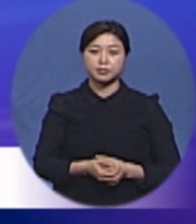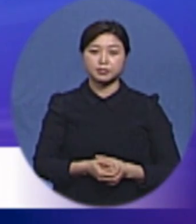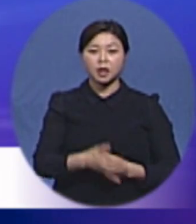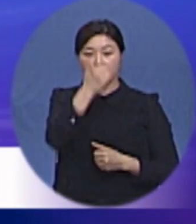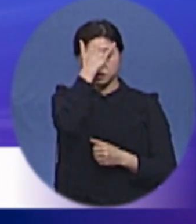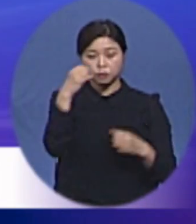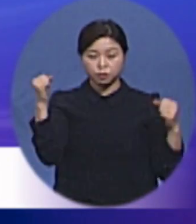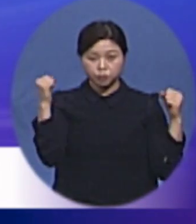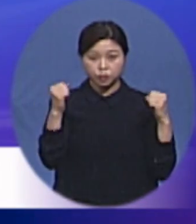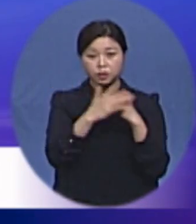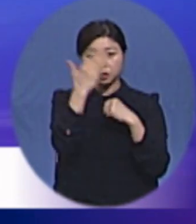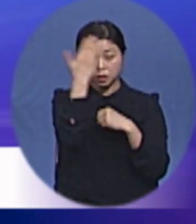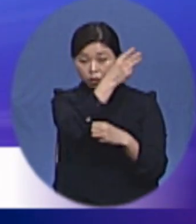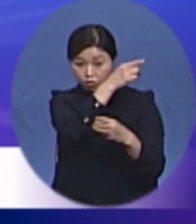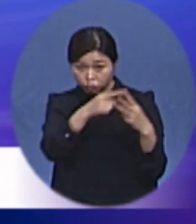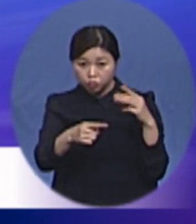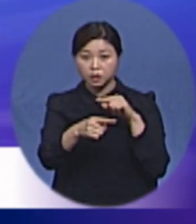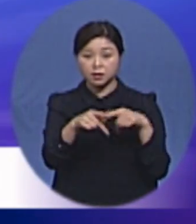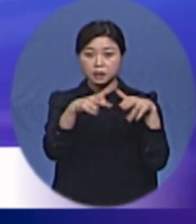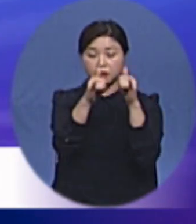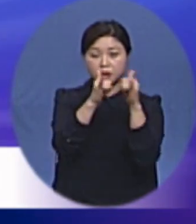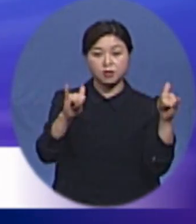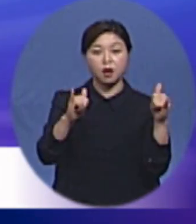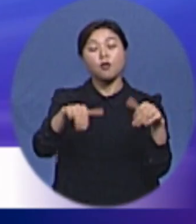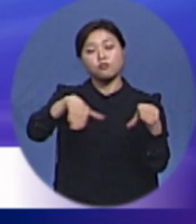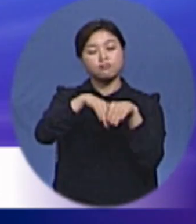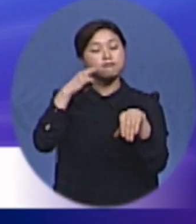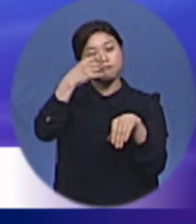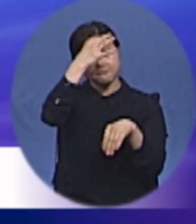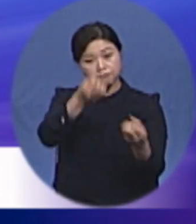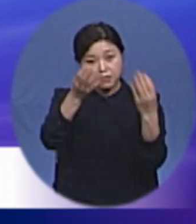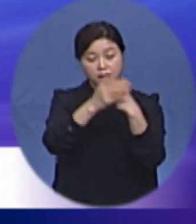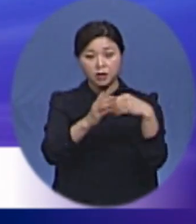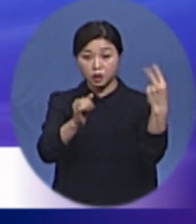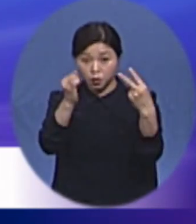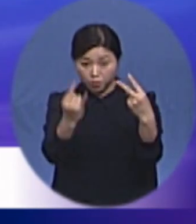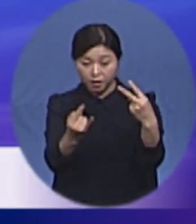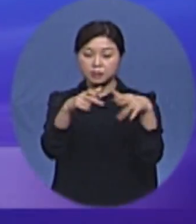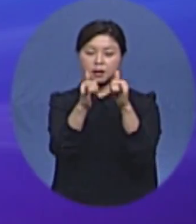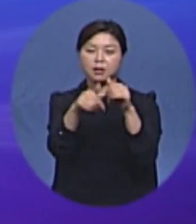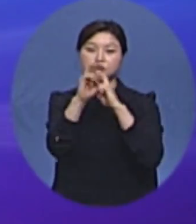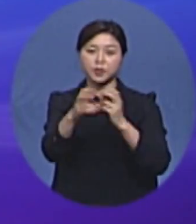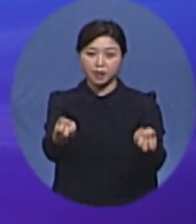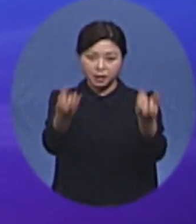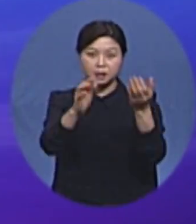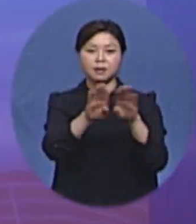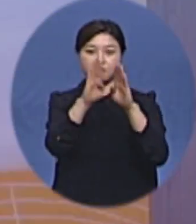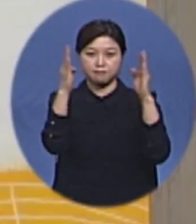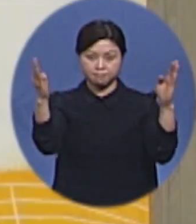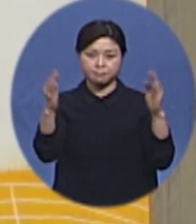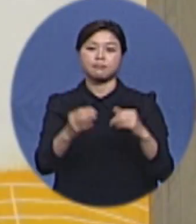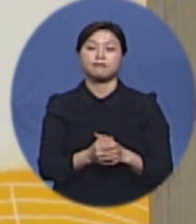충북 청주에서 장애인들의 문화예술축제인 제2회 장애인 가요제가 열렸습니다.